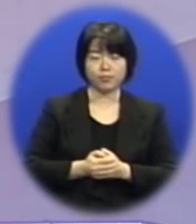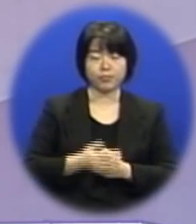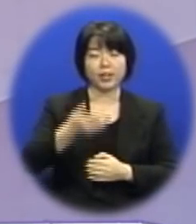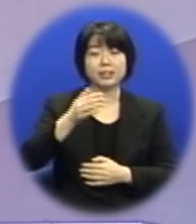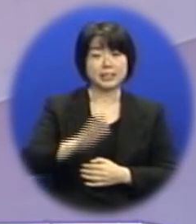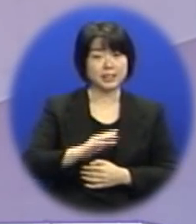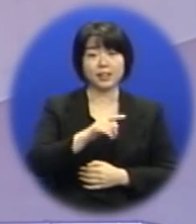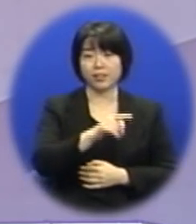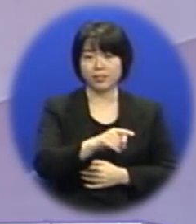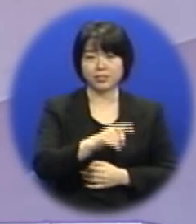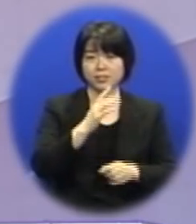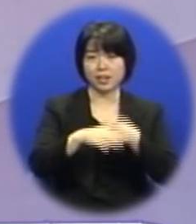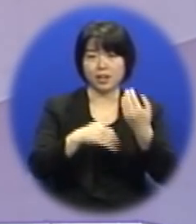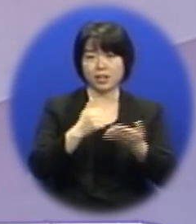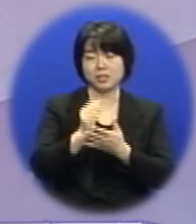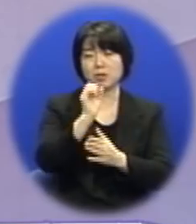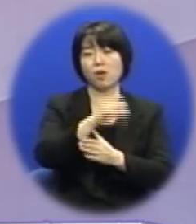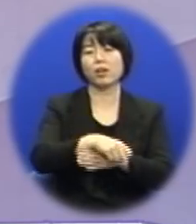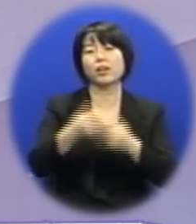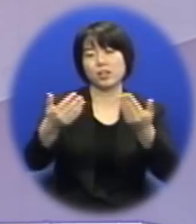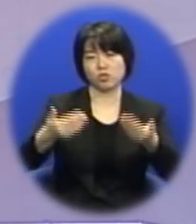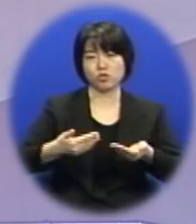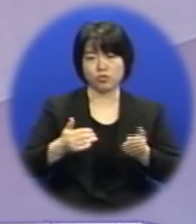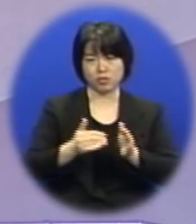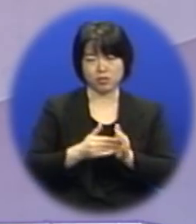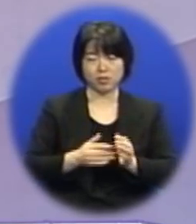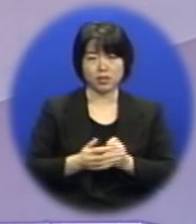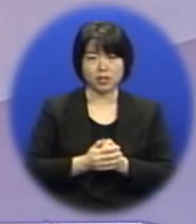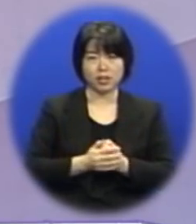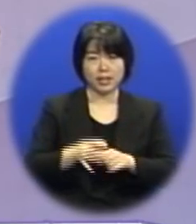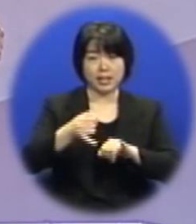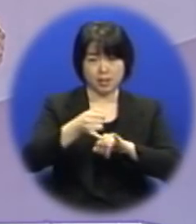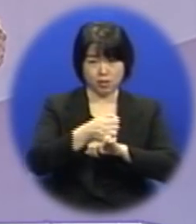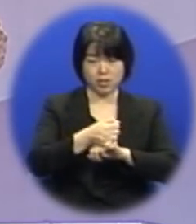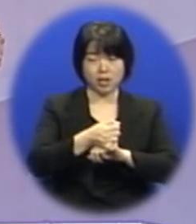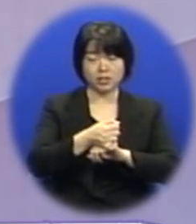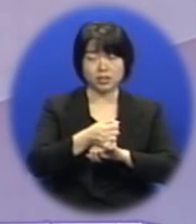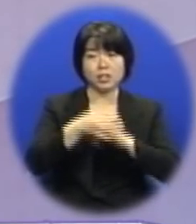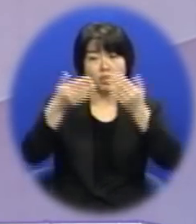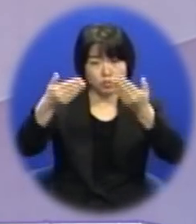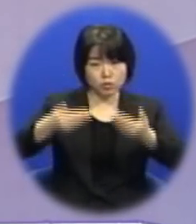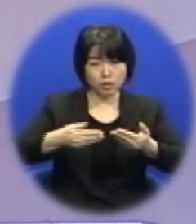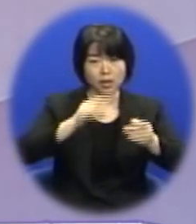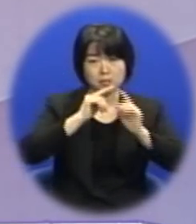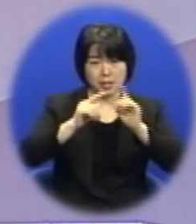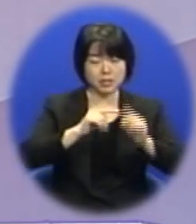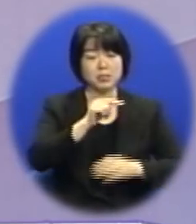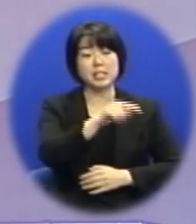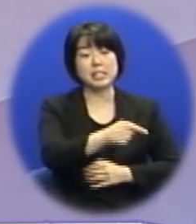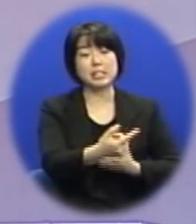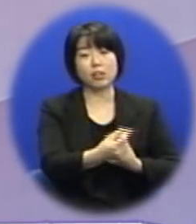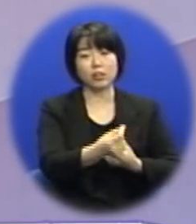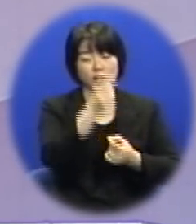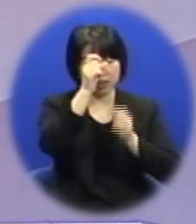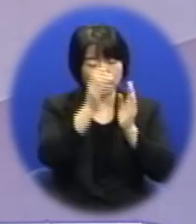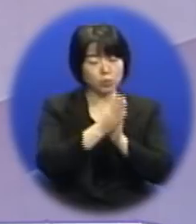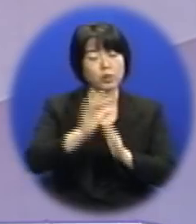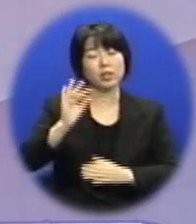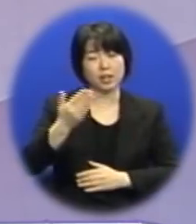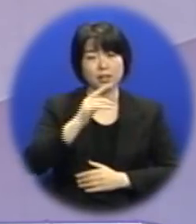그런데 이것은 하나님의 허락하심이에요. 언약을 주셨다는 말은 이렇게 기도해도 된다고.